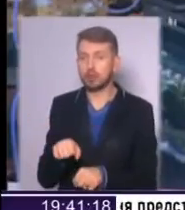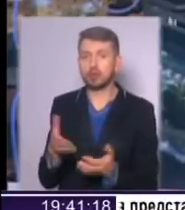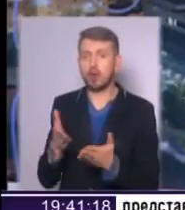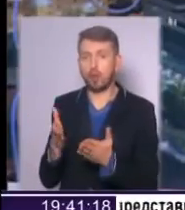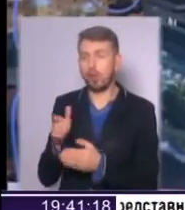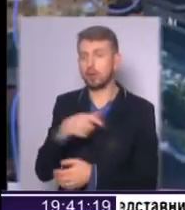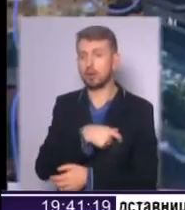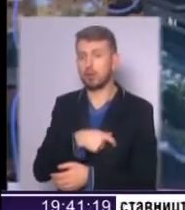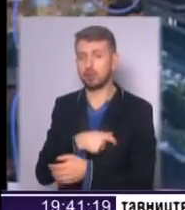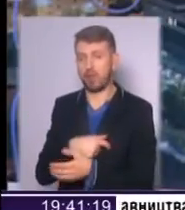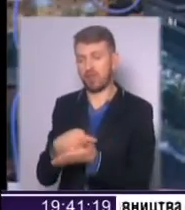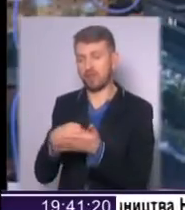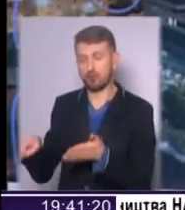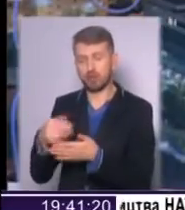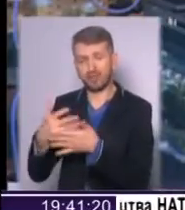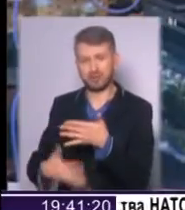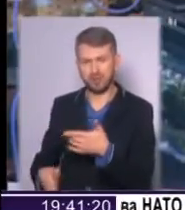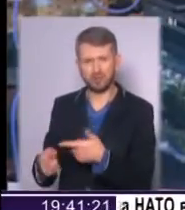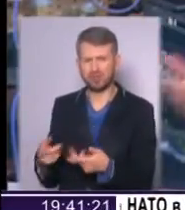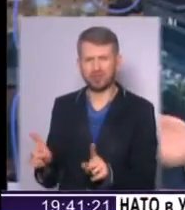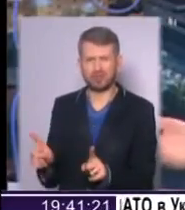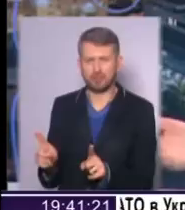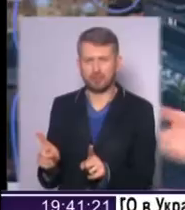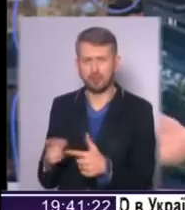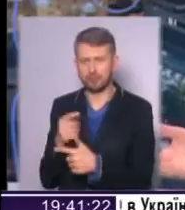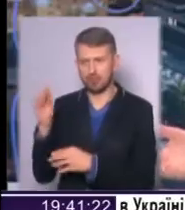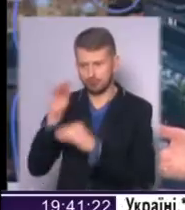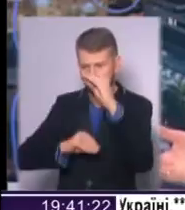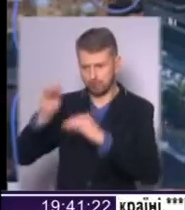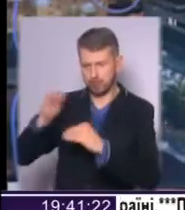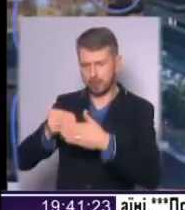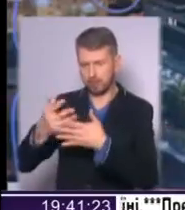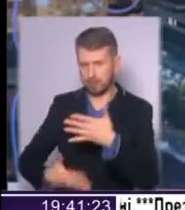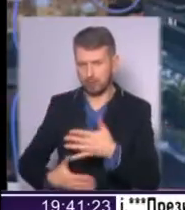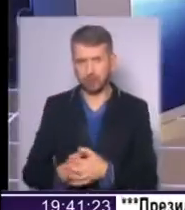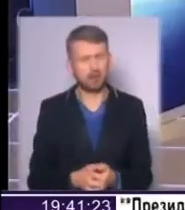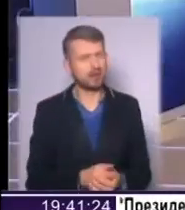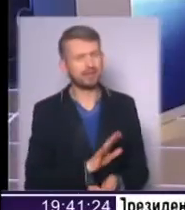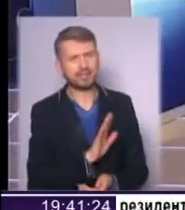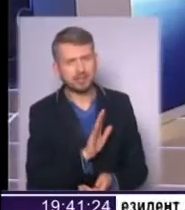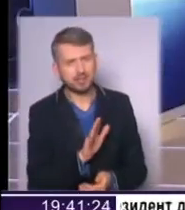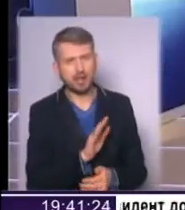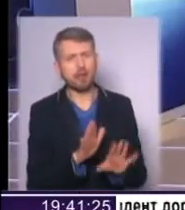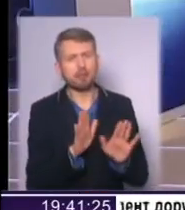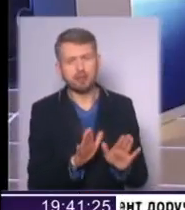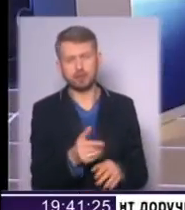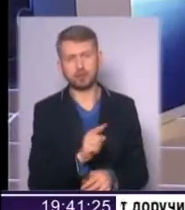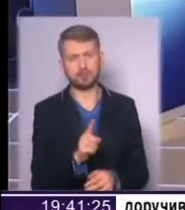депутата виключати з цього списку? Чи якось там тусувати цей список? Як це? Ні, ідеологія полягає виключно в тому, що, от